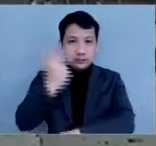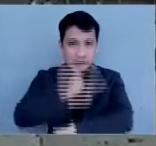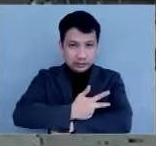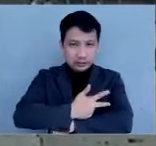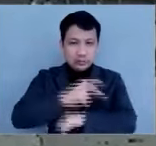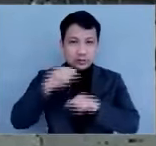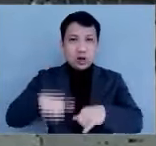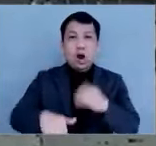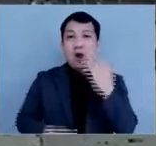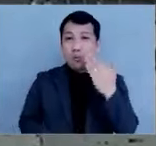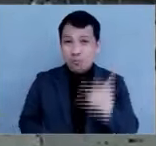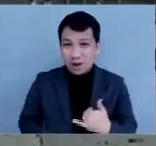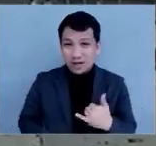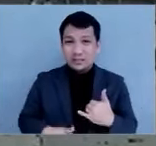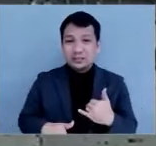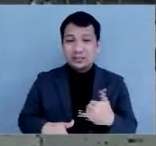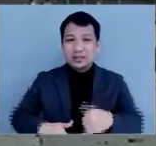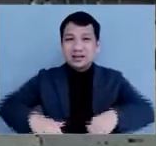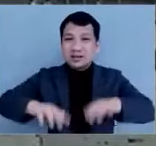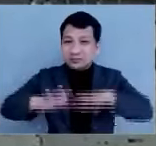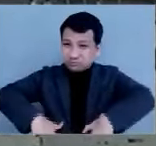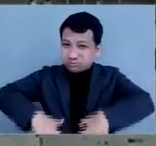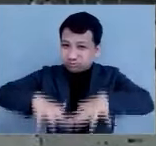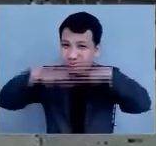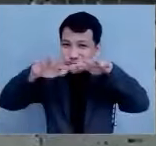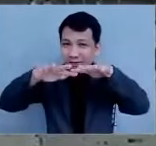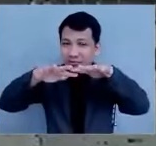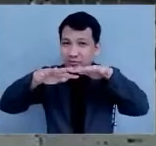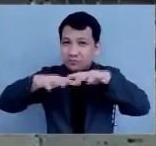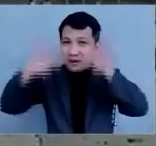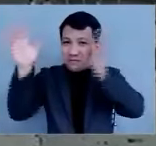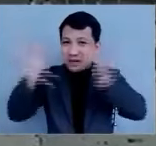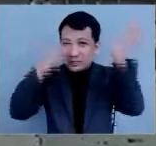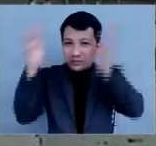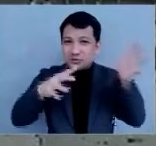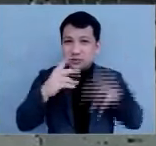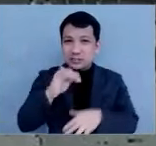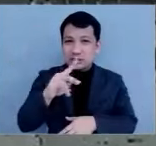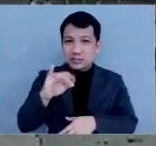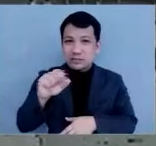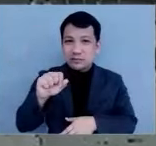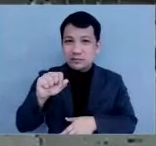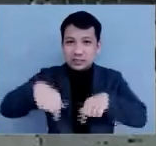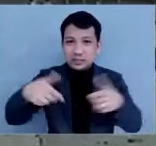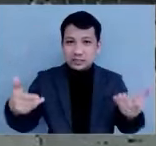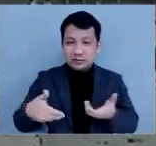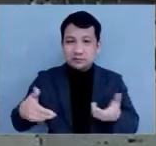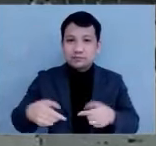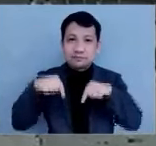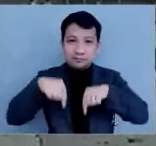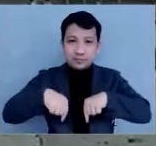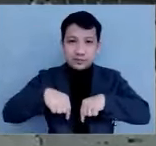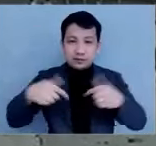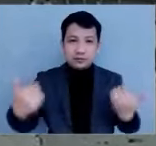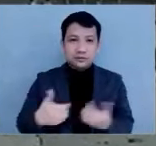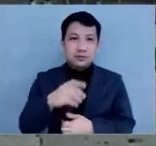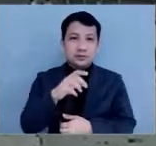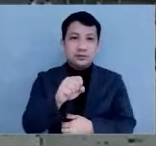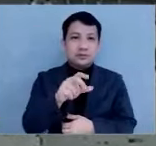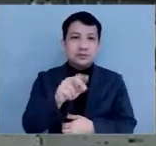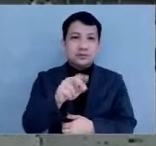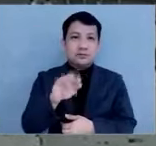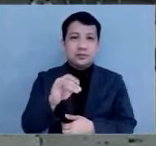ay dahil sa matinding pagbaha na dinulot ng Bagyong Christine dito sa probinsya. Nandito nga tayo ngayon sa bayan ng San Fernando at